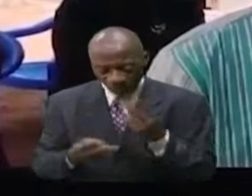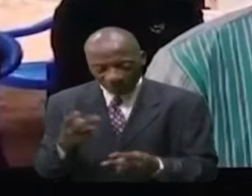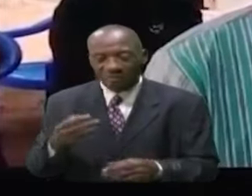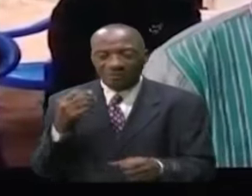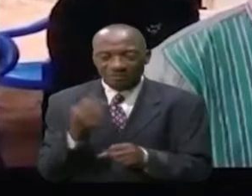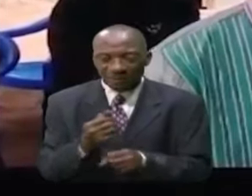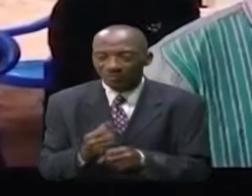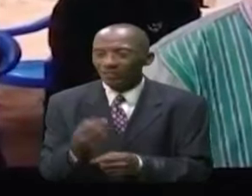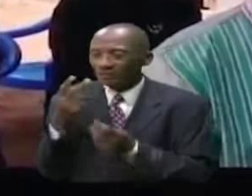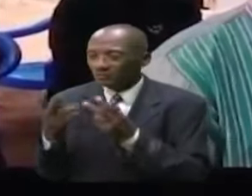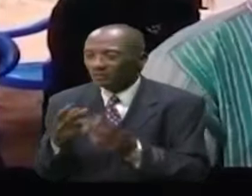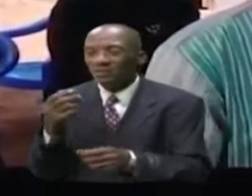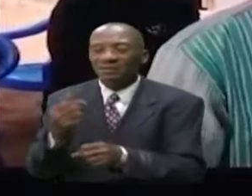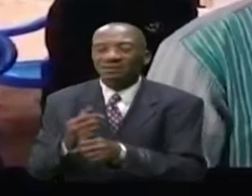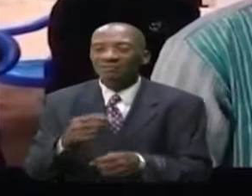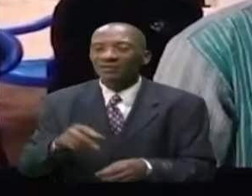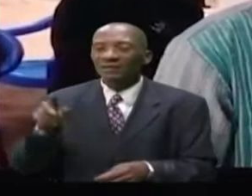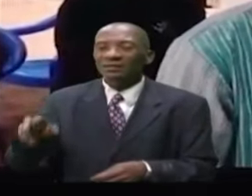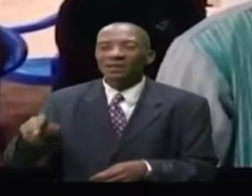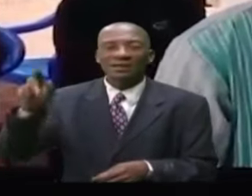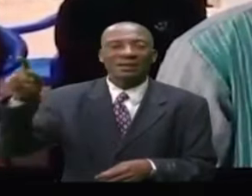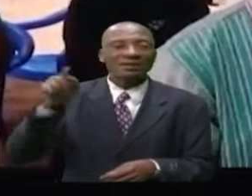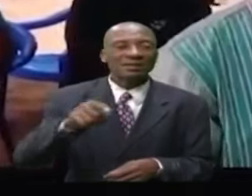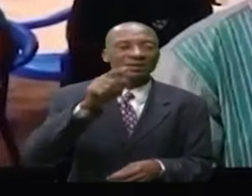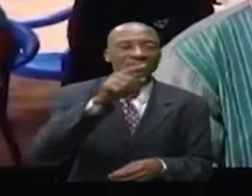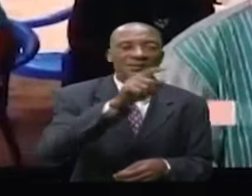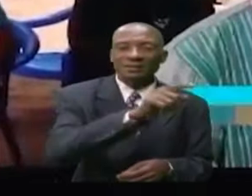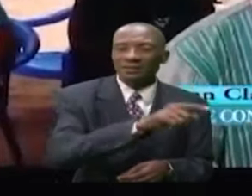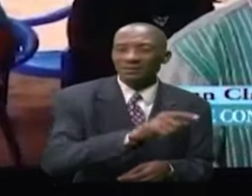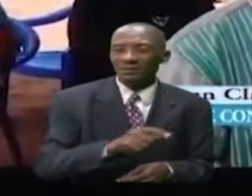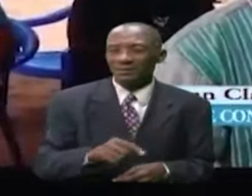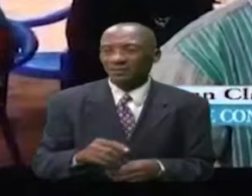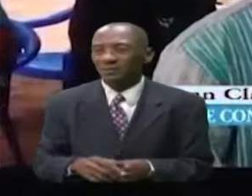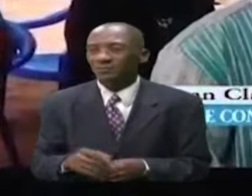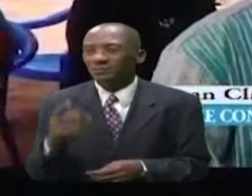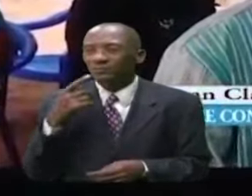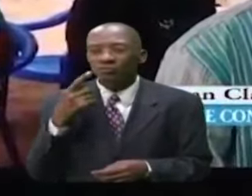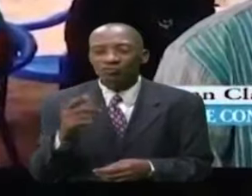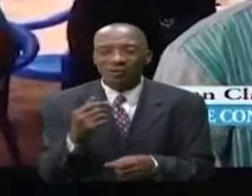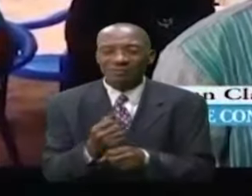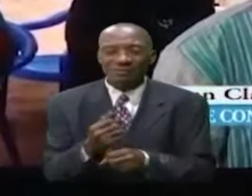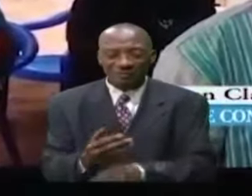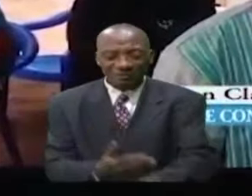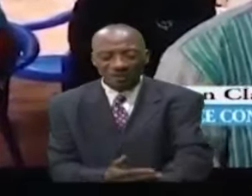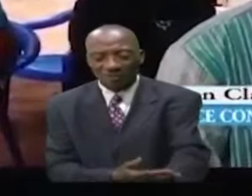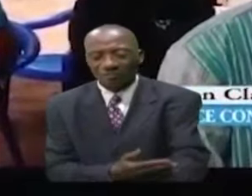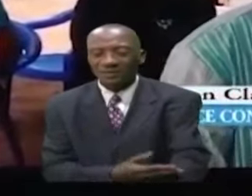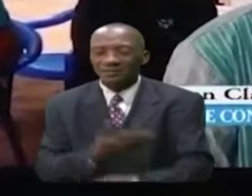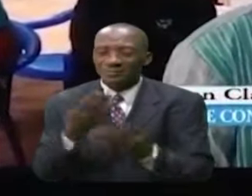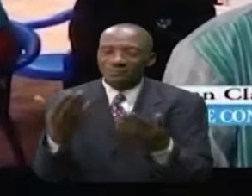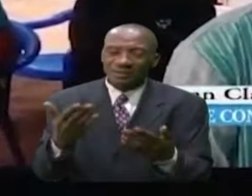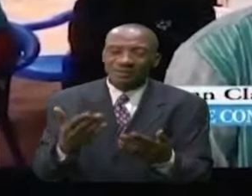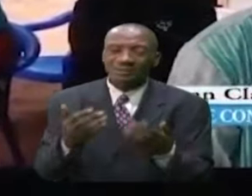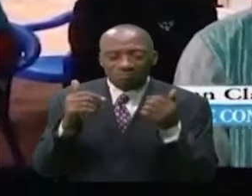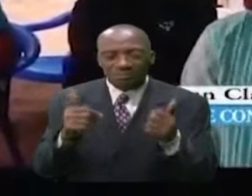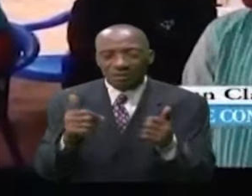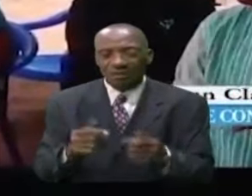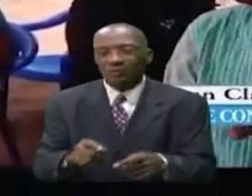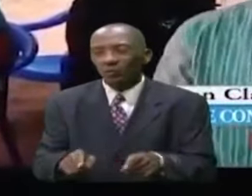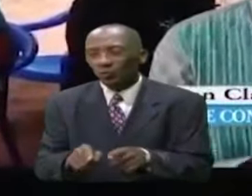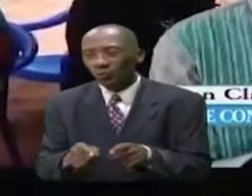l'Agence congolaise de grands travaux, Grand Bandundu, à Kikwit. Nous allons amener, il y aura des études qui seront faites pour